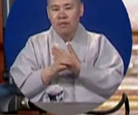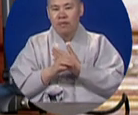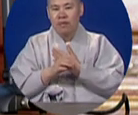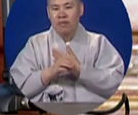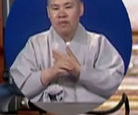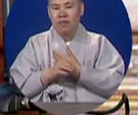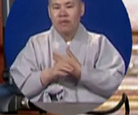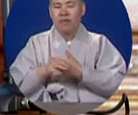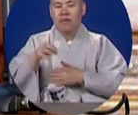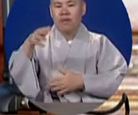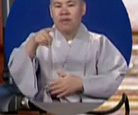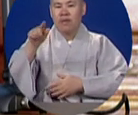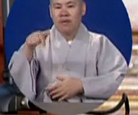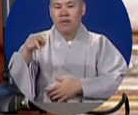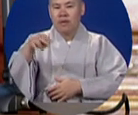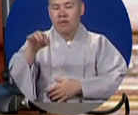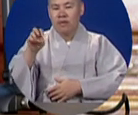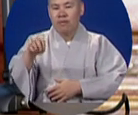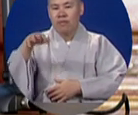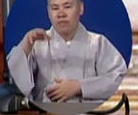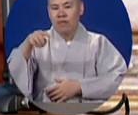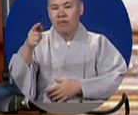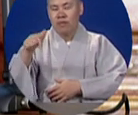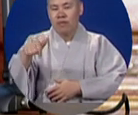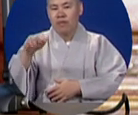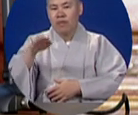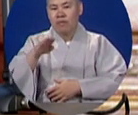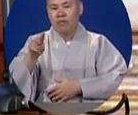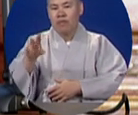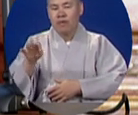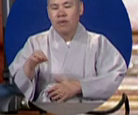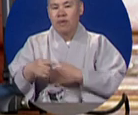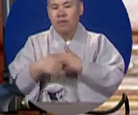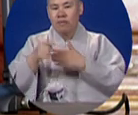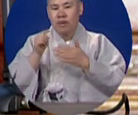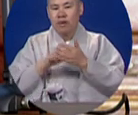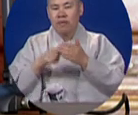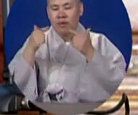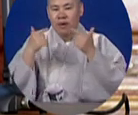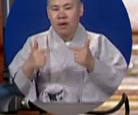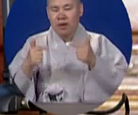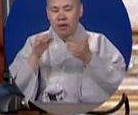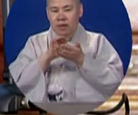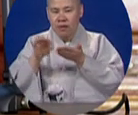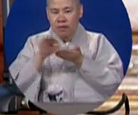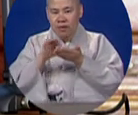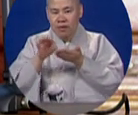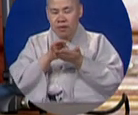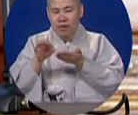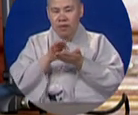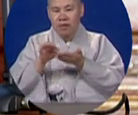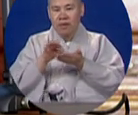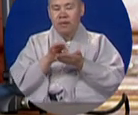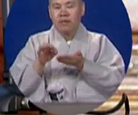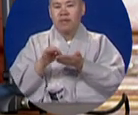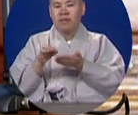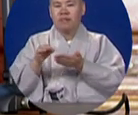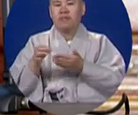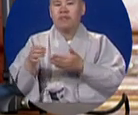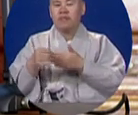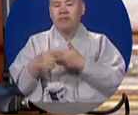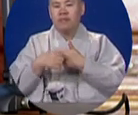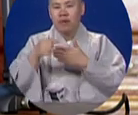작심촉경을 해요 또 역시 마음을 항상 써가지고 지을작자 마음심자